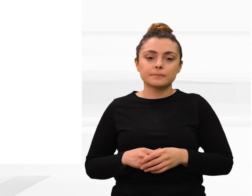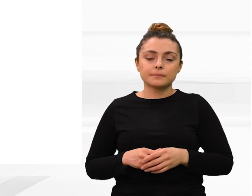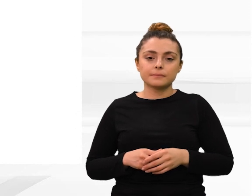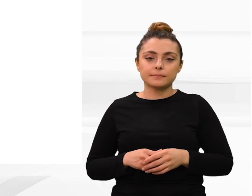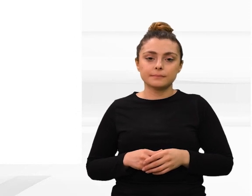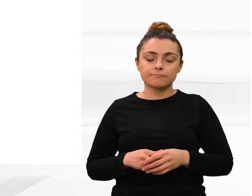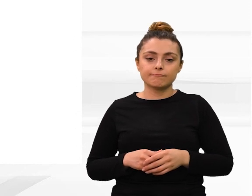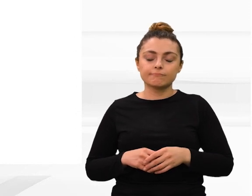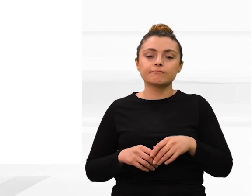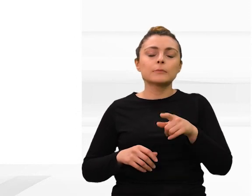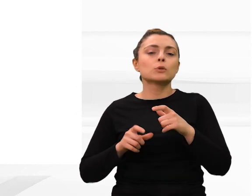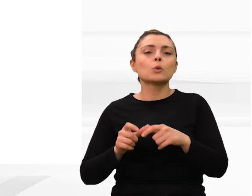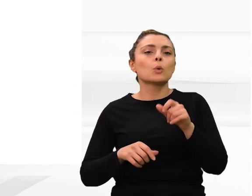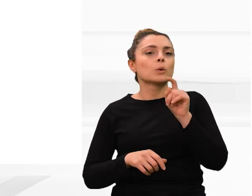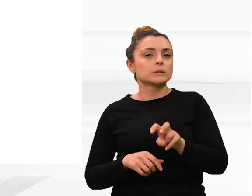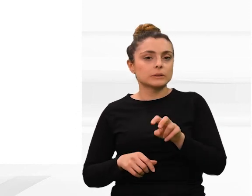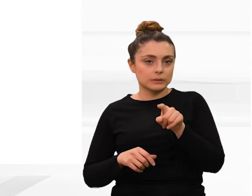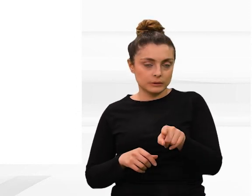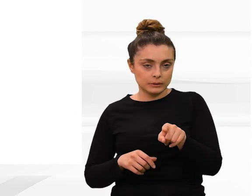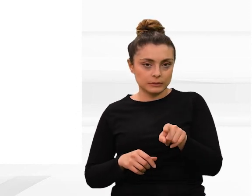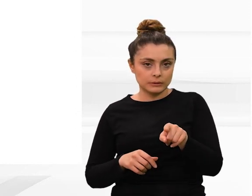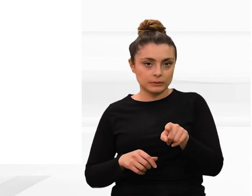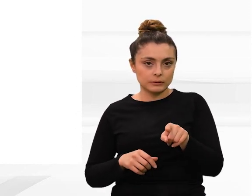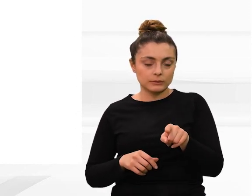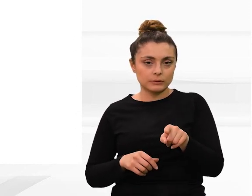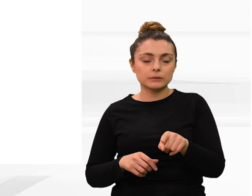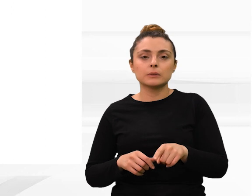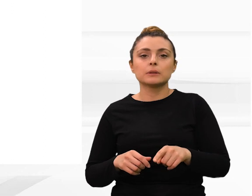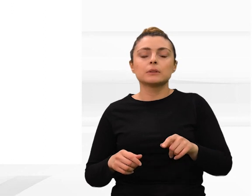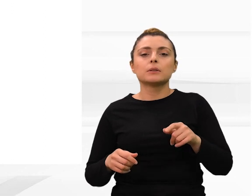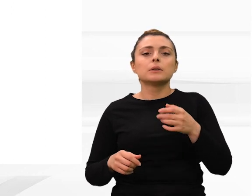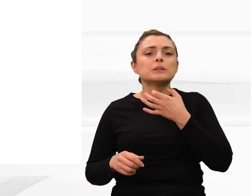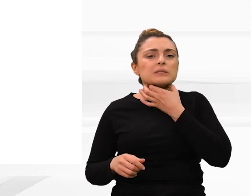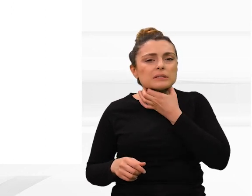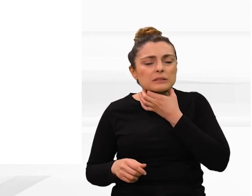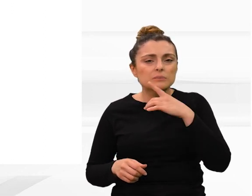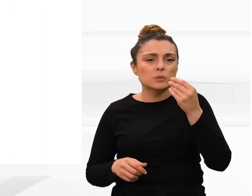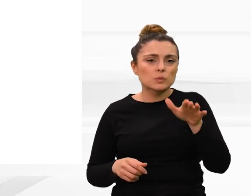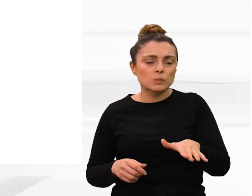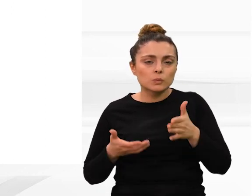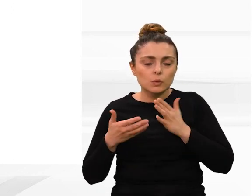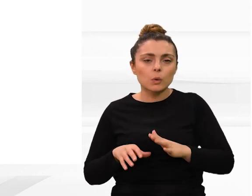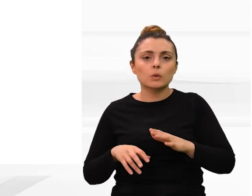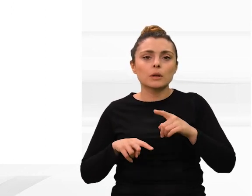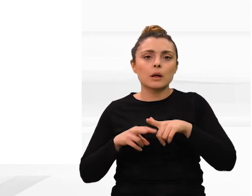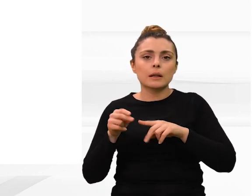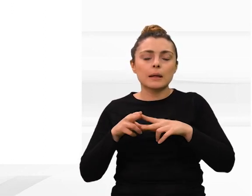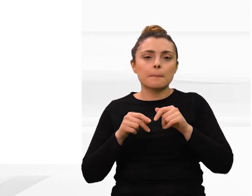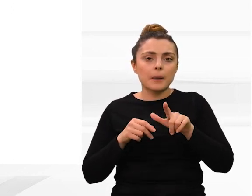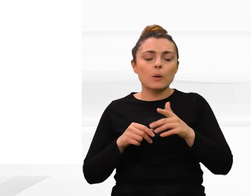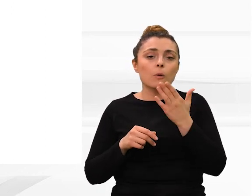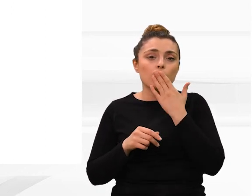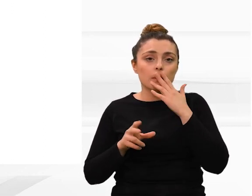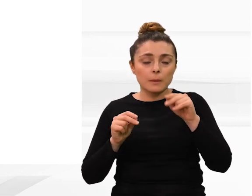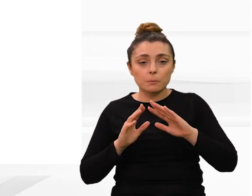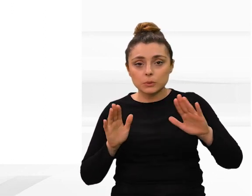Evet sonra 18 Dar gelirli bir ailenin çocuğu olarak Doğan Kemal tahsilini